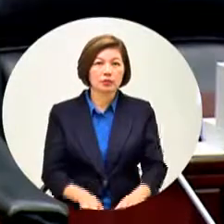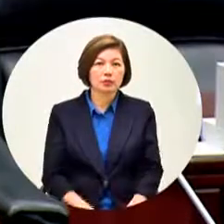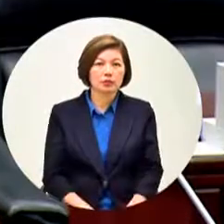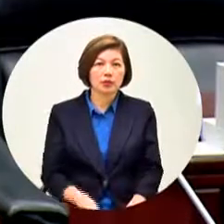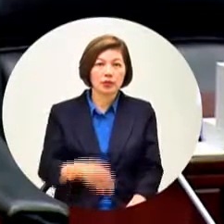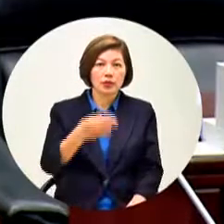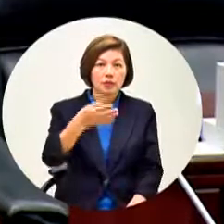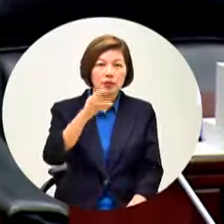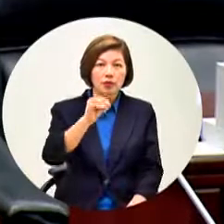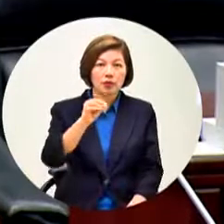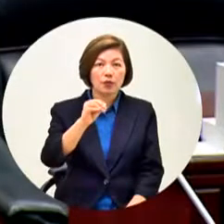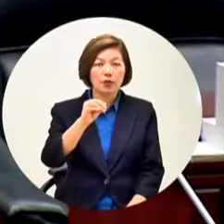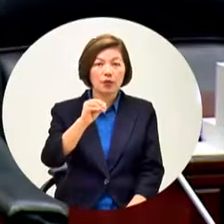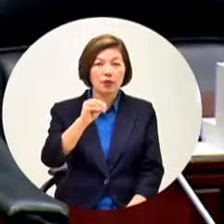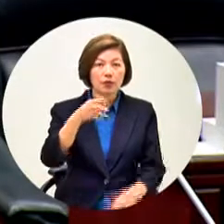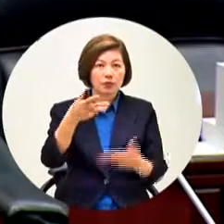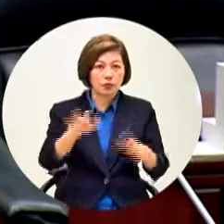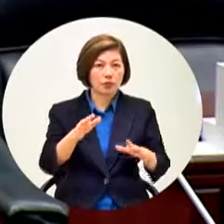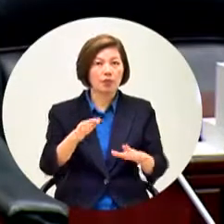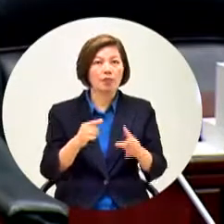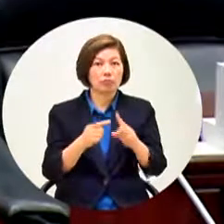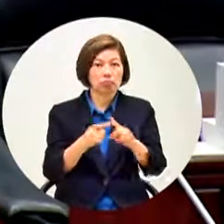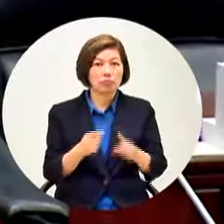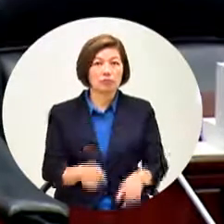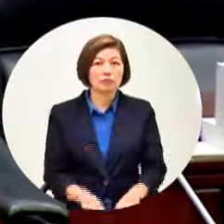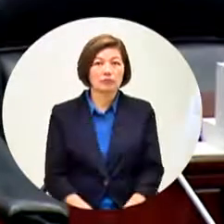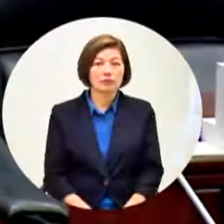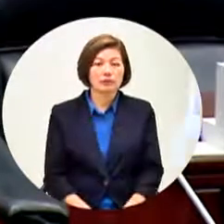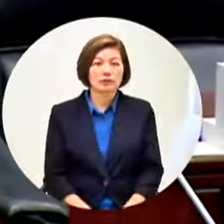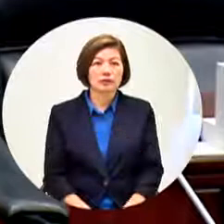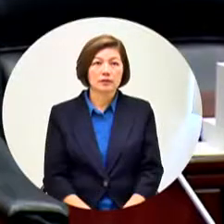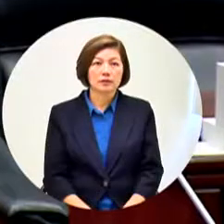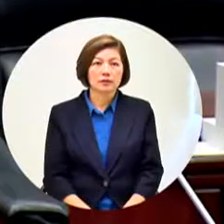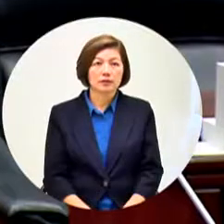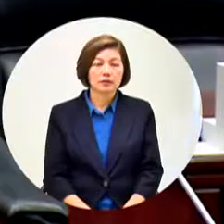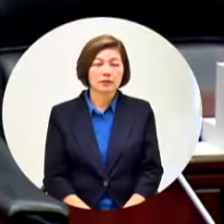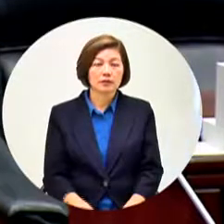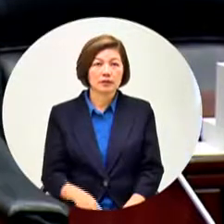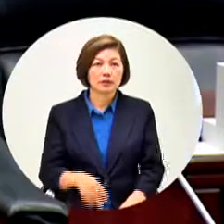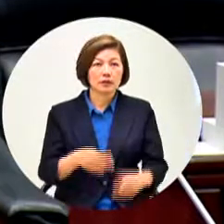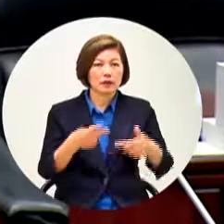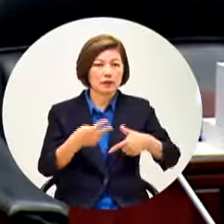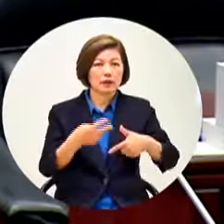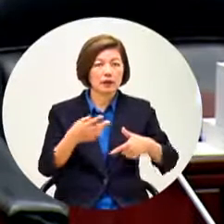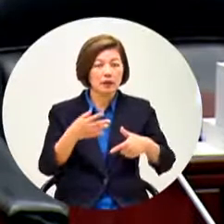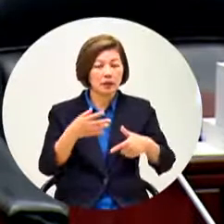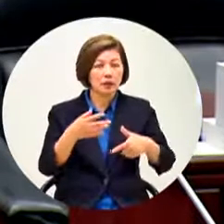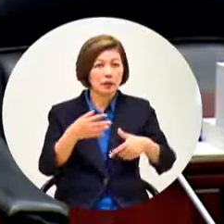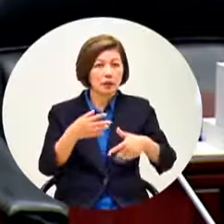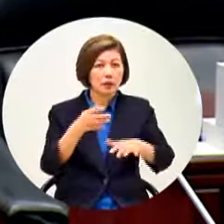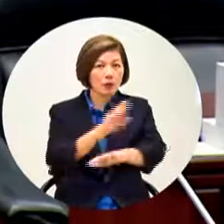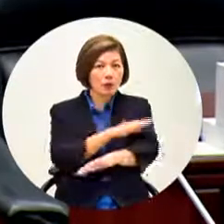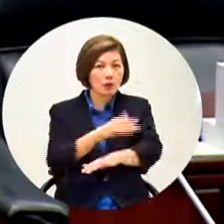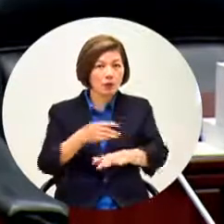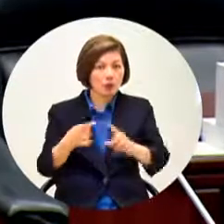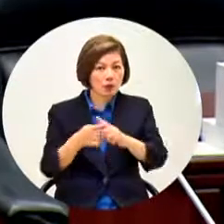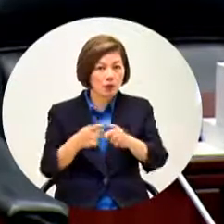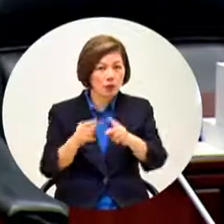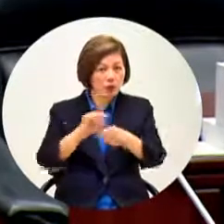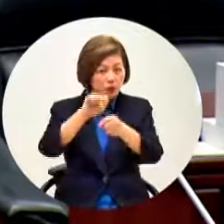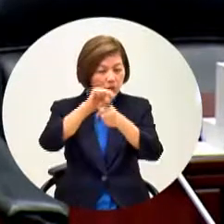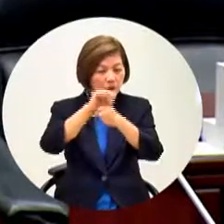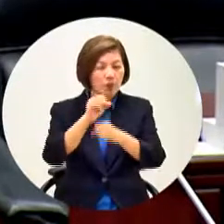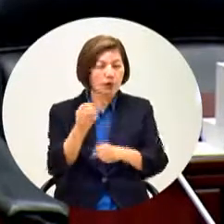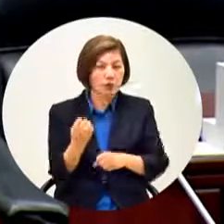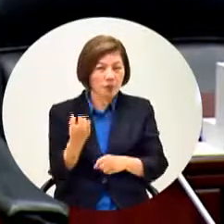已经破90,000+啊嘛。林武的成长人口比例拢是正成长的，一直在成长。啊，结果伊